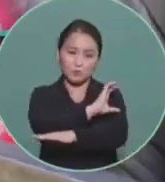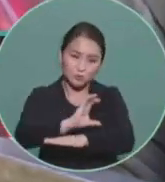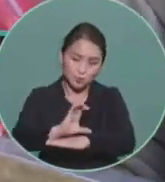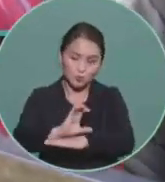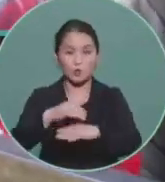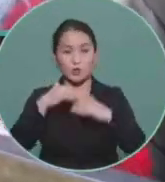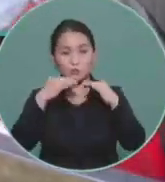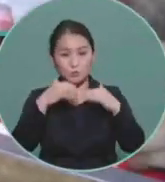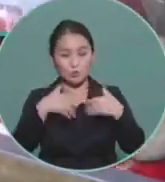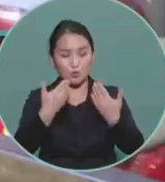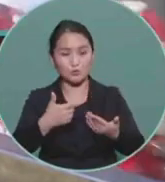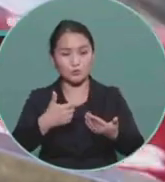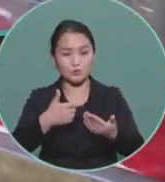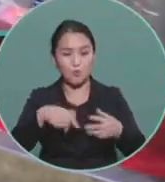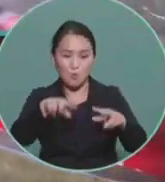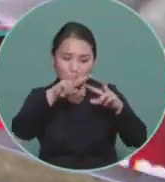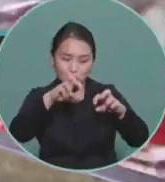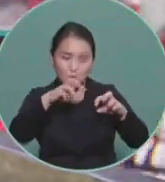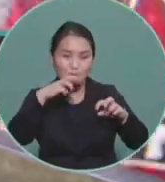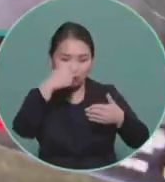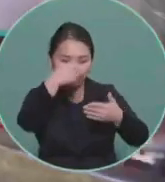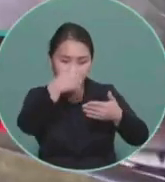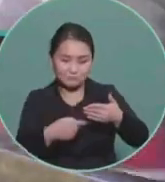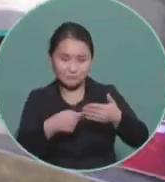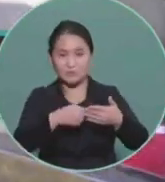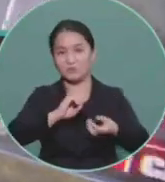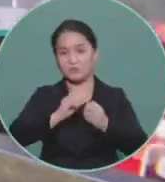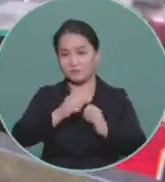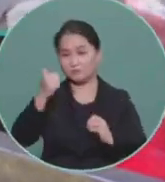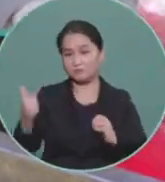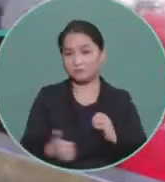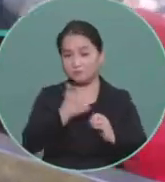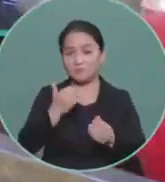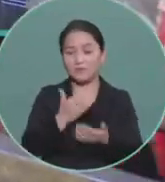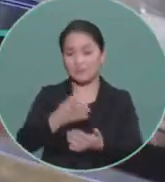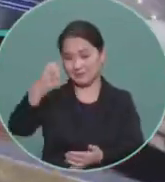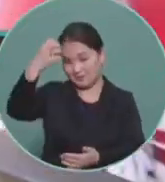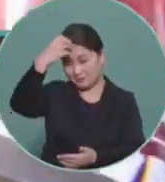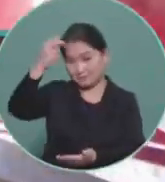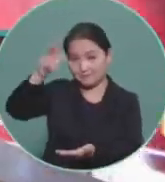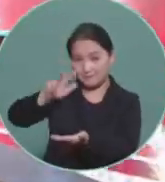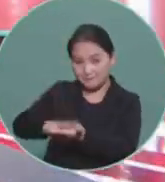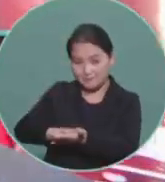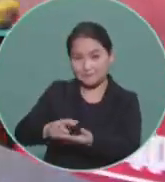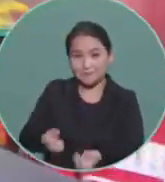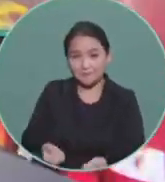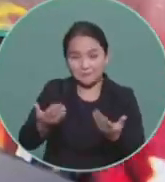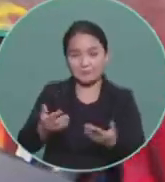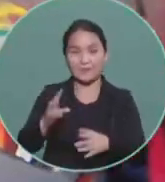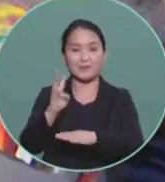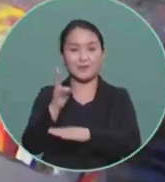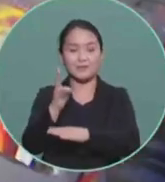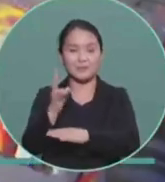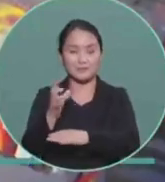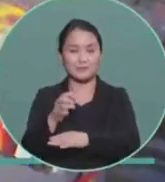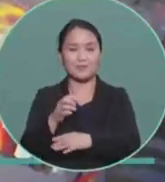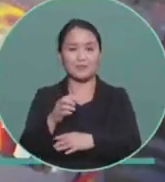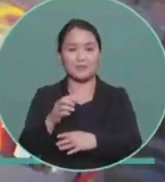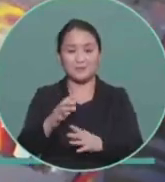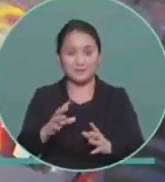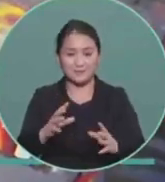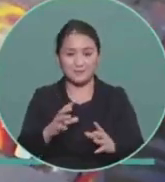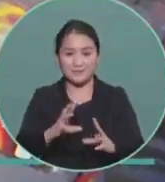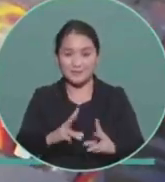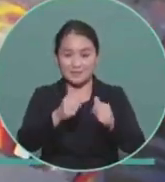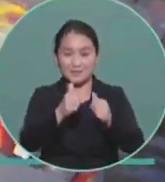судалгааг авчихсан. Ингээд бүх одоо хийхдэх ажлууд бол хийгдсэн байна. Одоо засгийн газрын тогтоол гарлаа бол налаах руу бид нэр сайжулсан